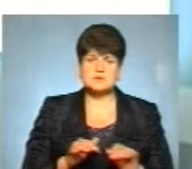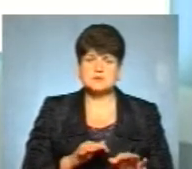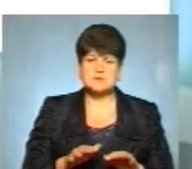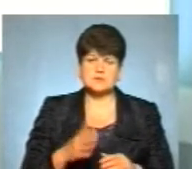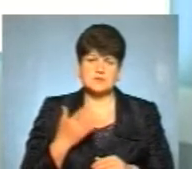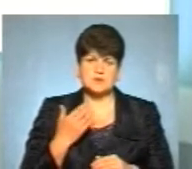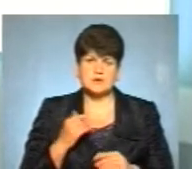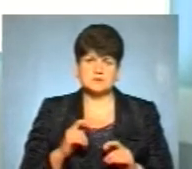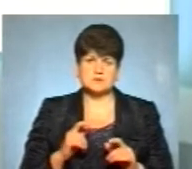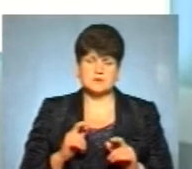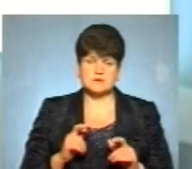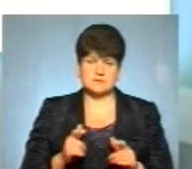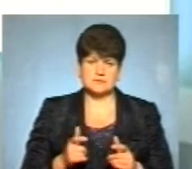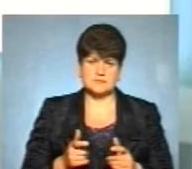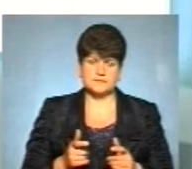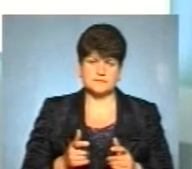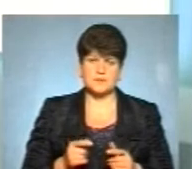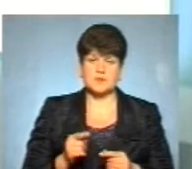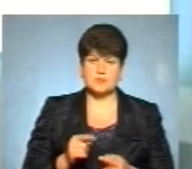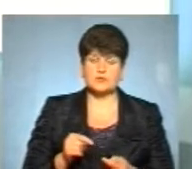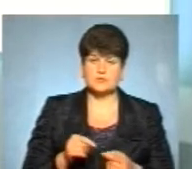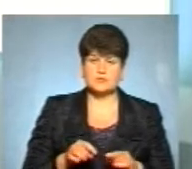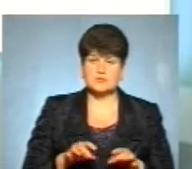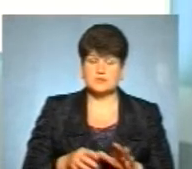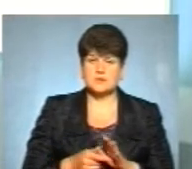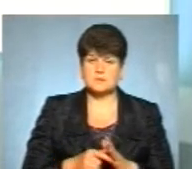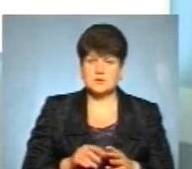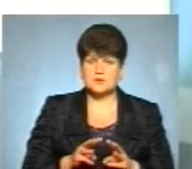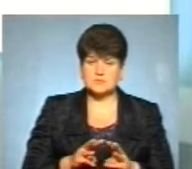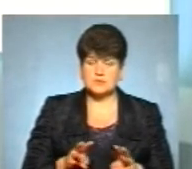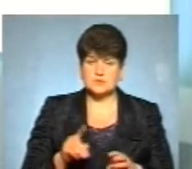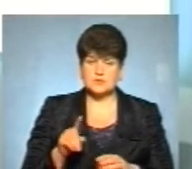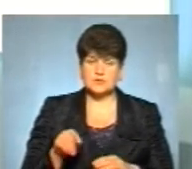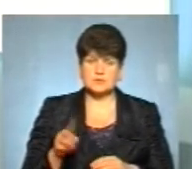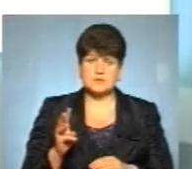послаблення карантинних обмежень, так, бо відповідно до постанови Кабінету міністрів номер